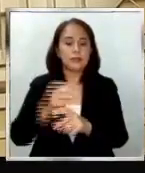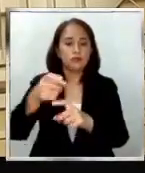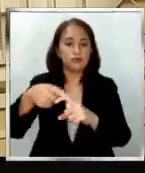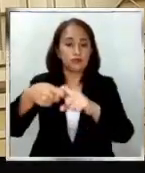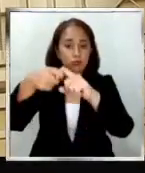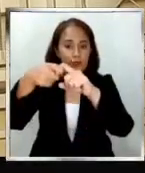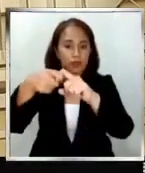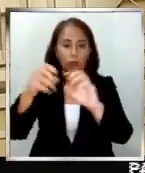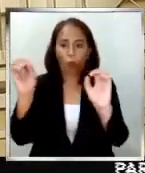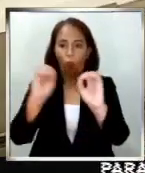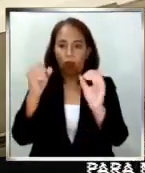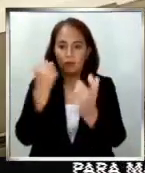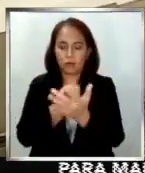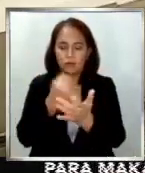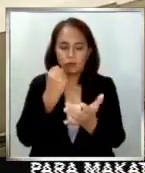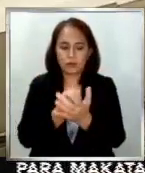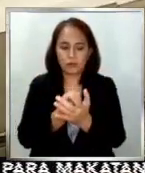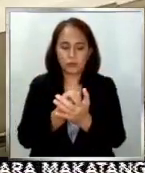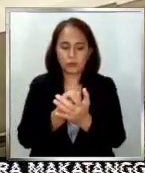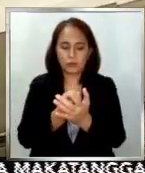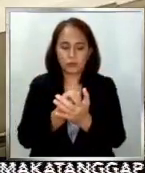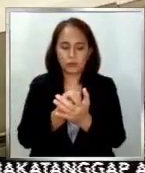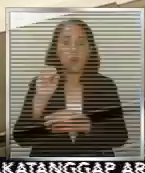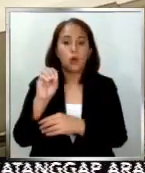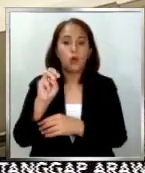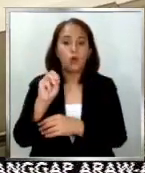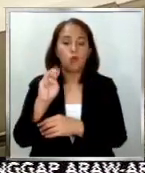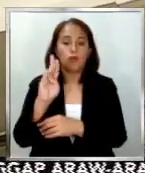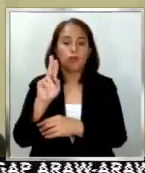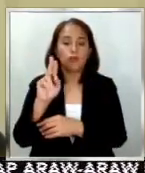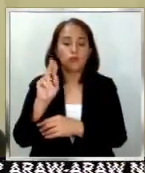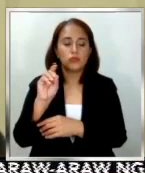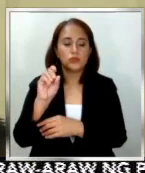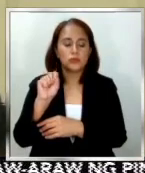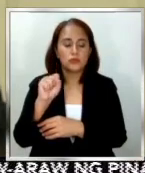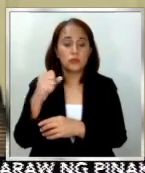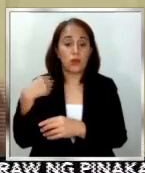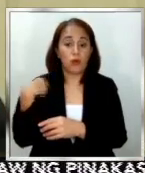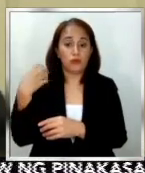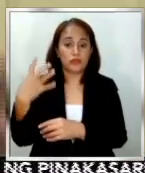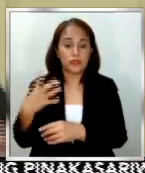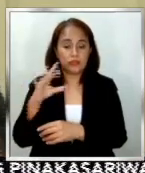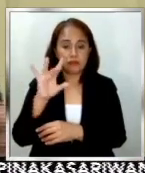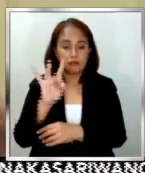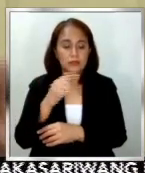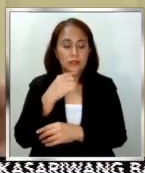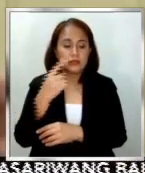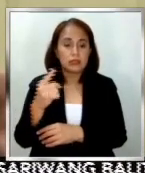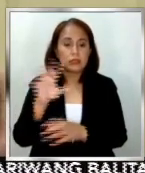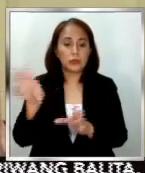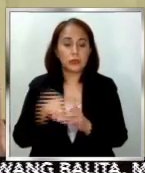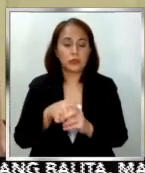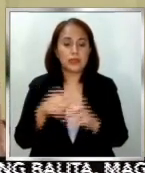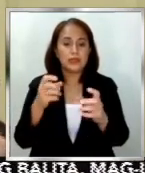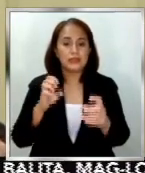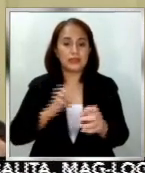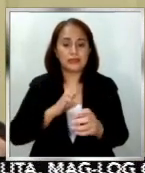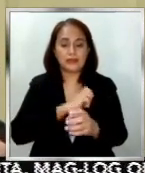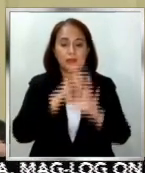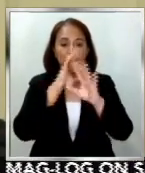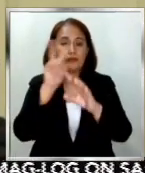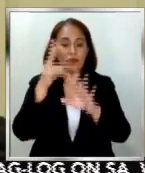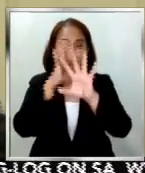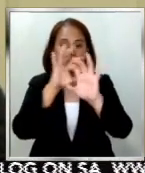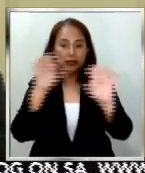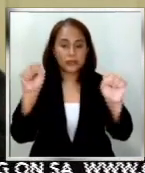sweldo ang ipinataw ng Ombudsman sa 8 opisyal. Kabilang dyan, sina PhilHealth Executive Vice President and Chief